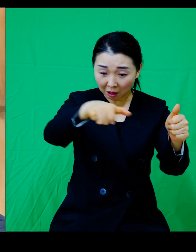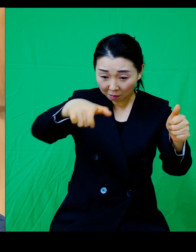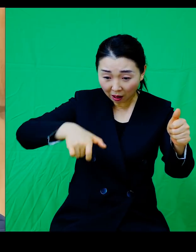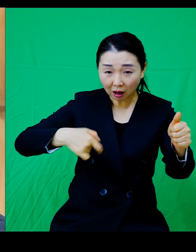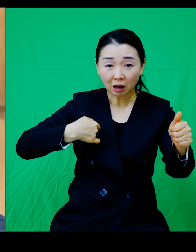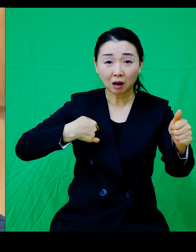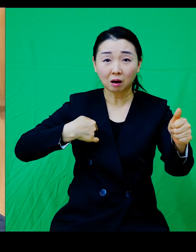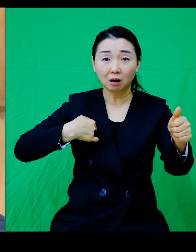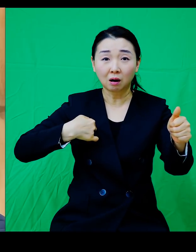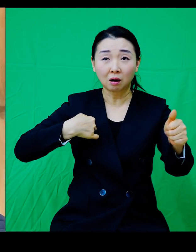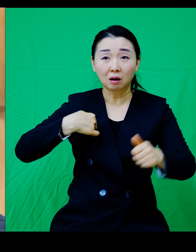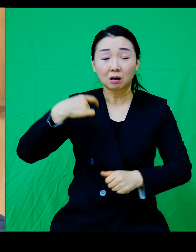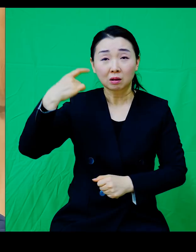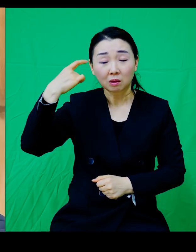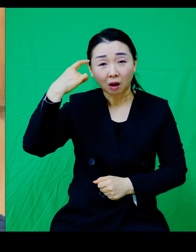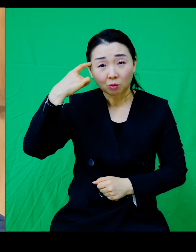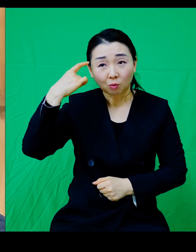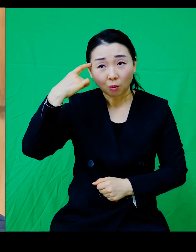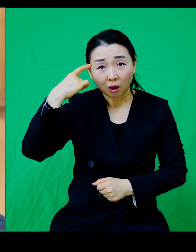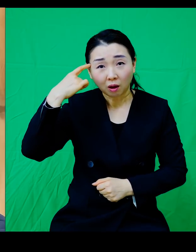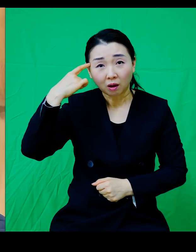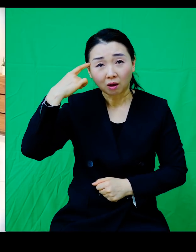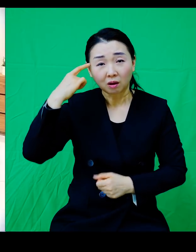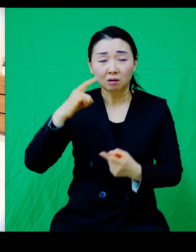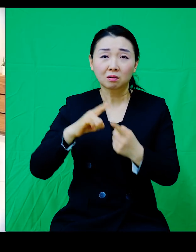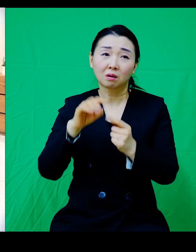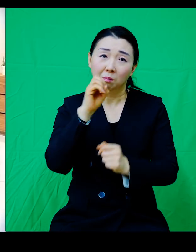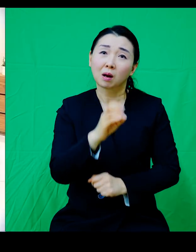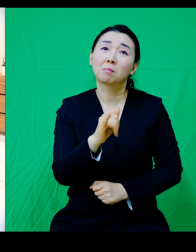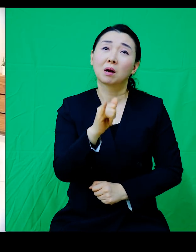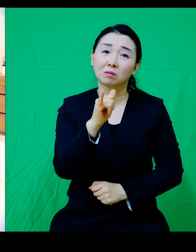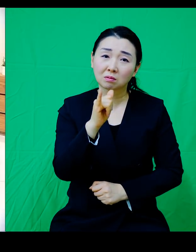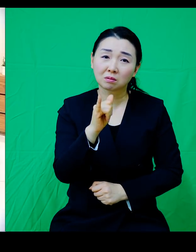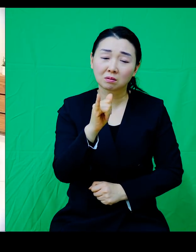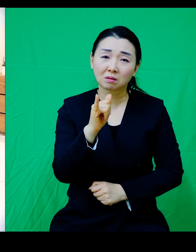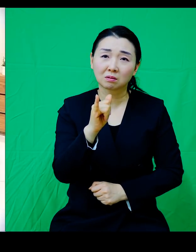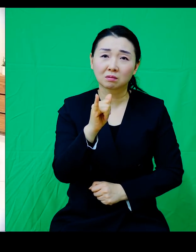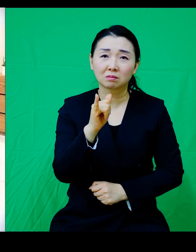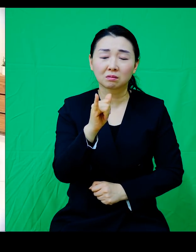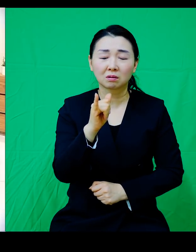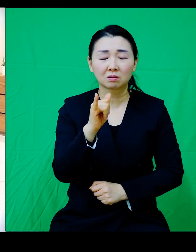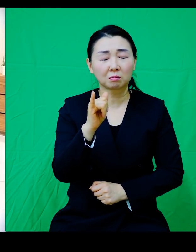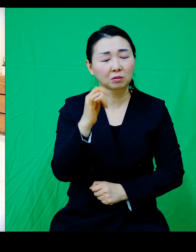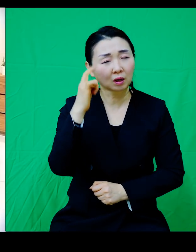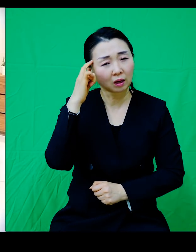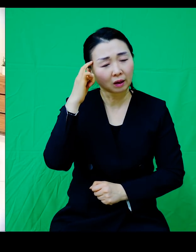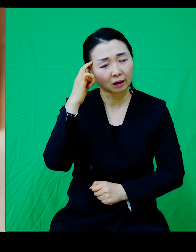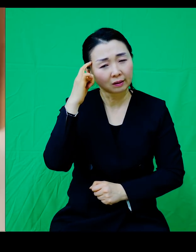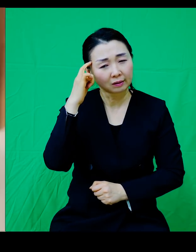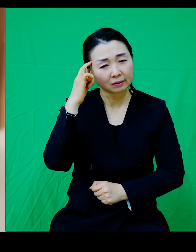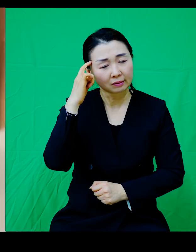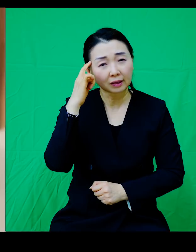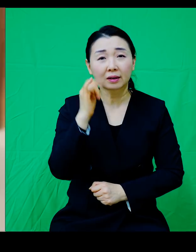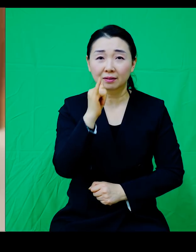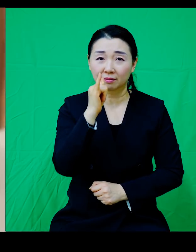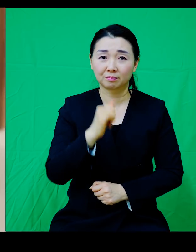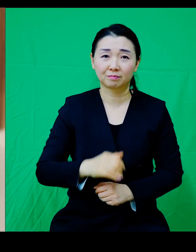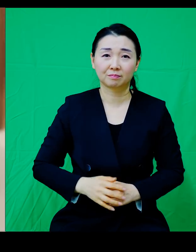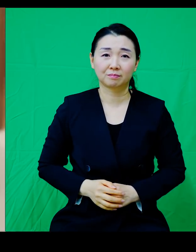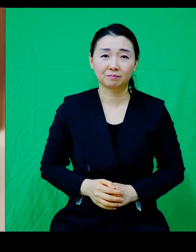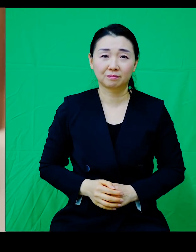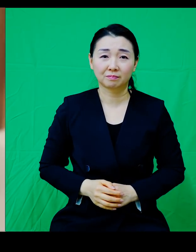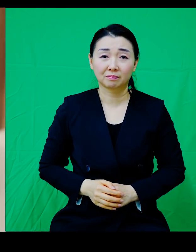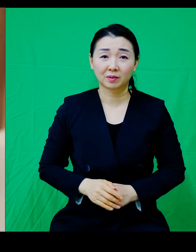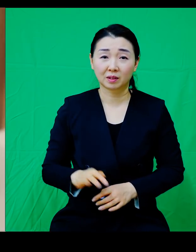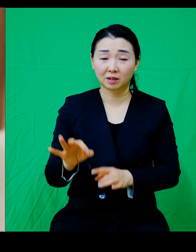와서 나는 왜 그렇게 대할 수밖에 없었는지에 돌아보게 만들어 주셨어요. 그래서 생각해 보니까 저는